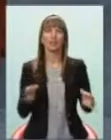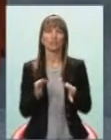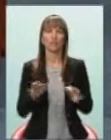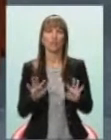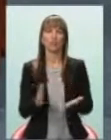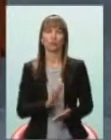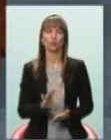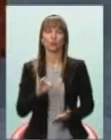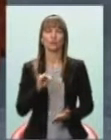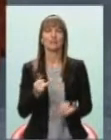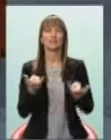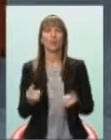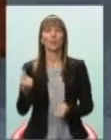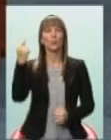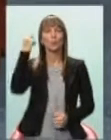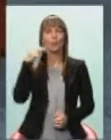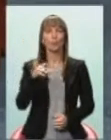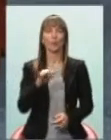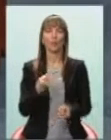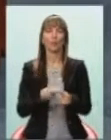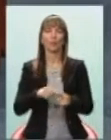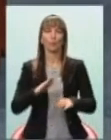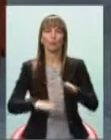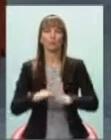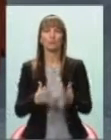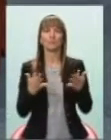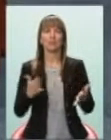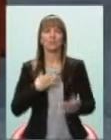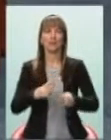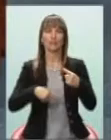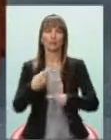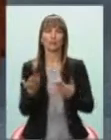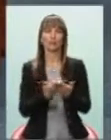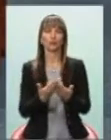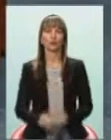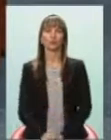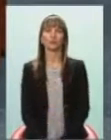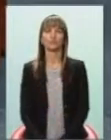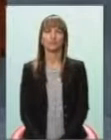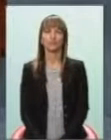трапилося. Ну, а зараз давайте дізнаємося про цю професію трішки більше з нашого наступного сюжету.